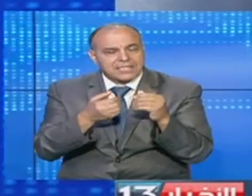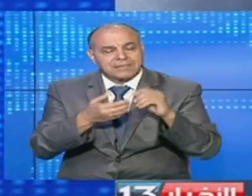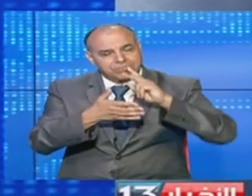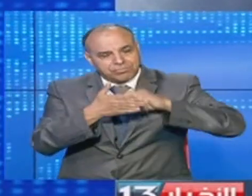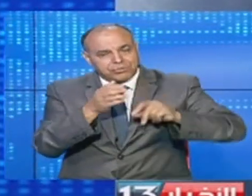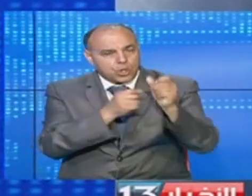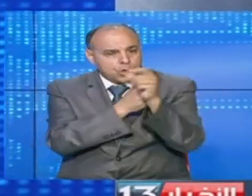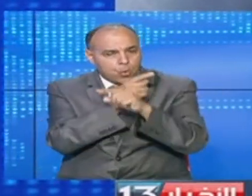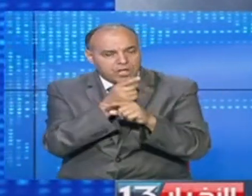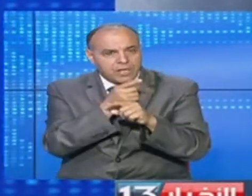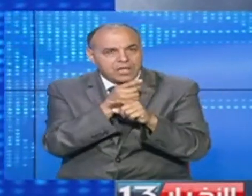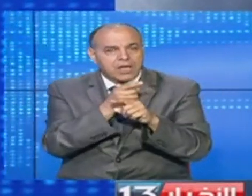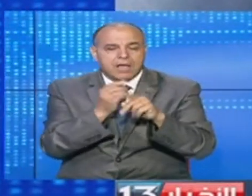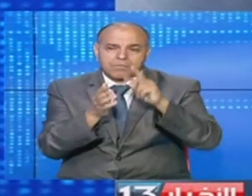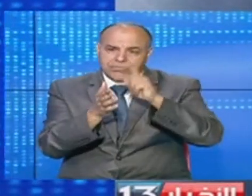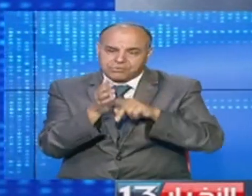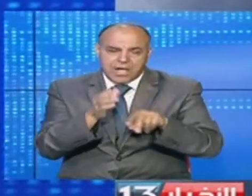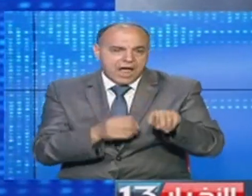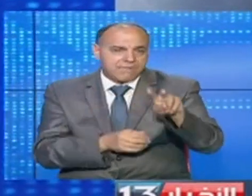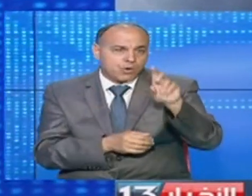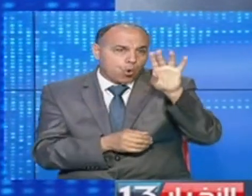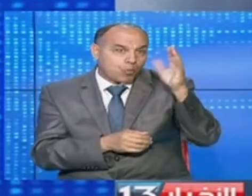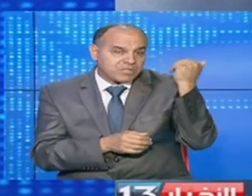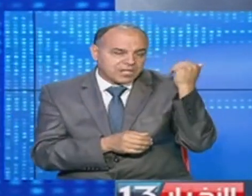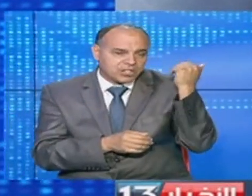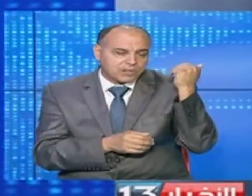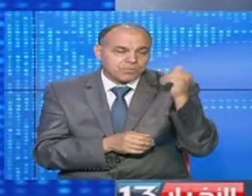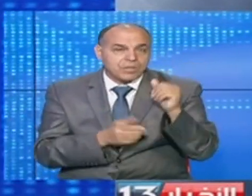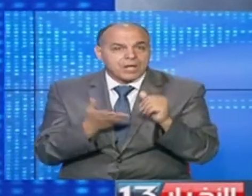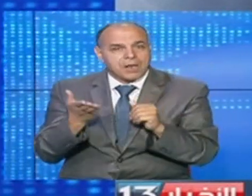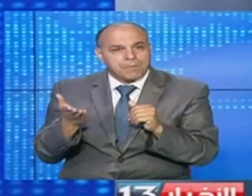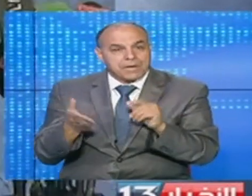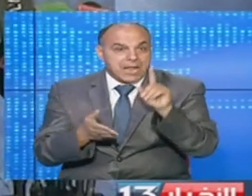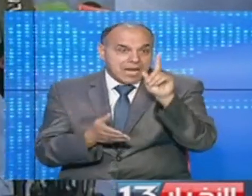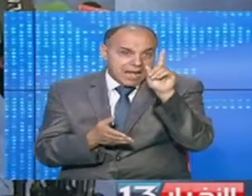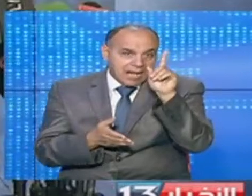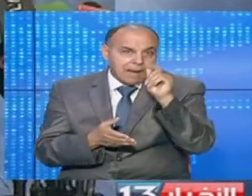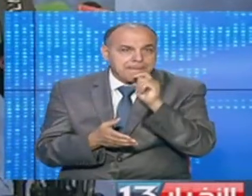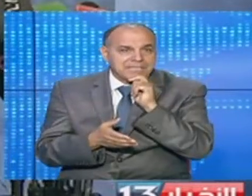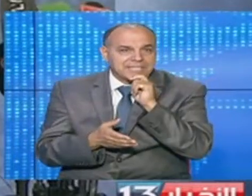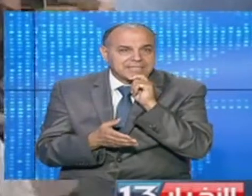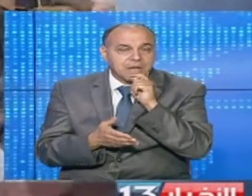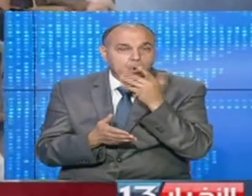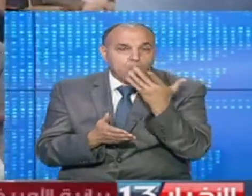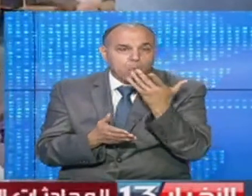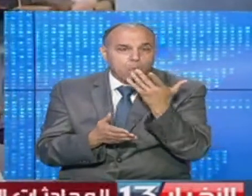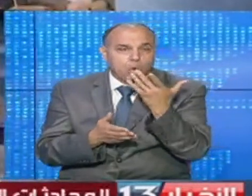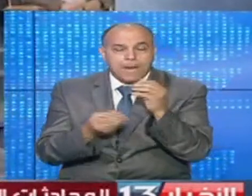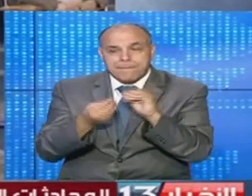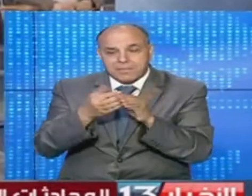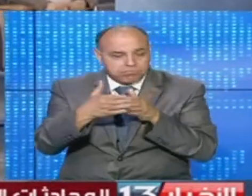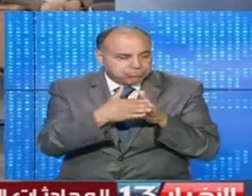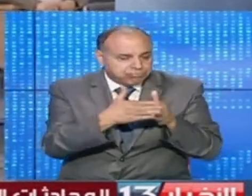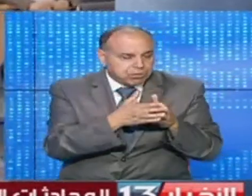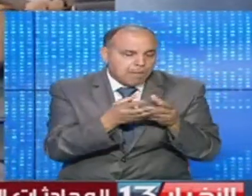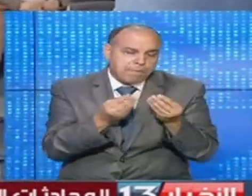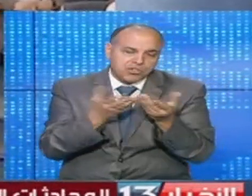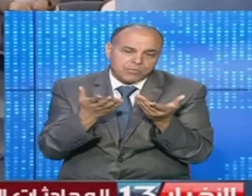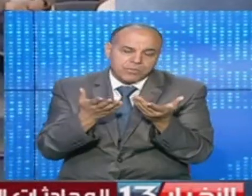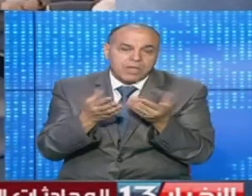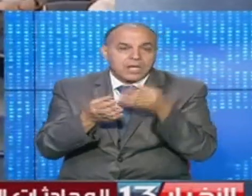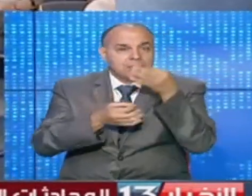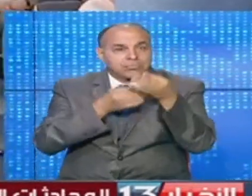الاتفاق النووي المبرم العام الفين وخمسه عشر لكن ما يزال يتعين تجاوز عقبات كبيره